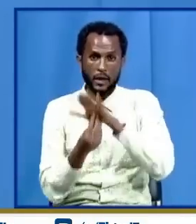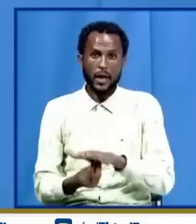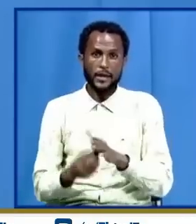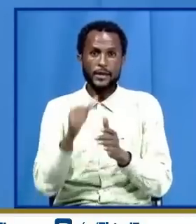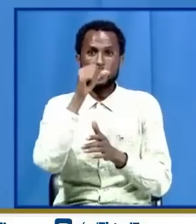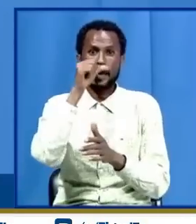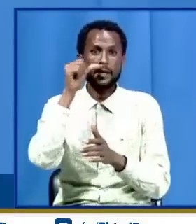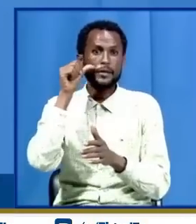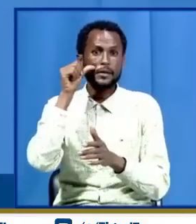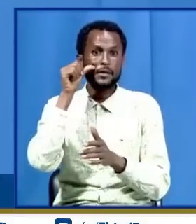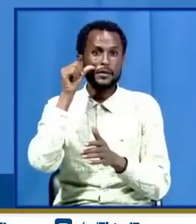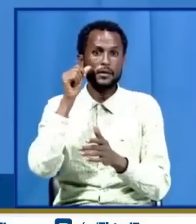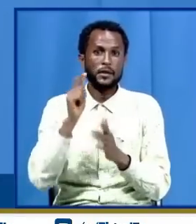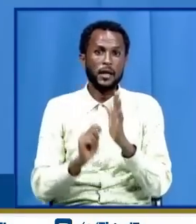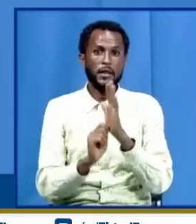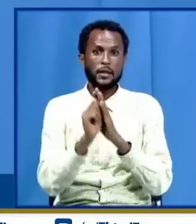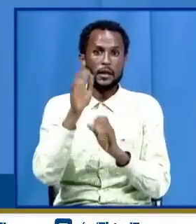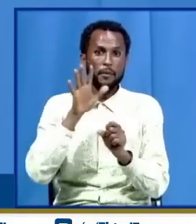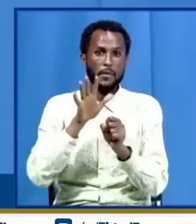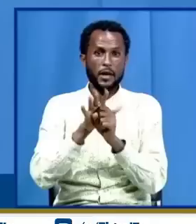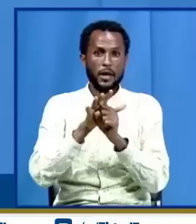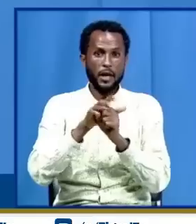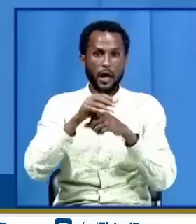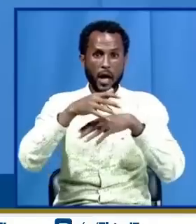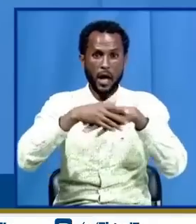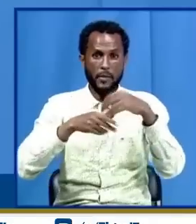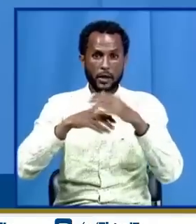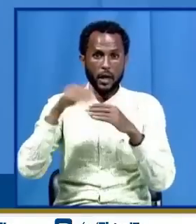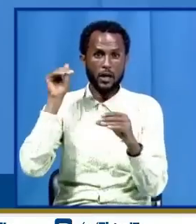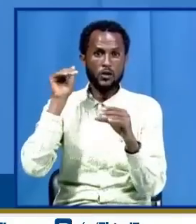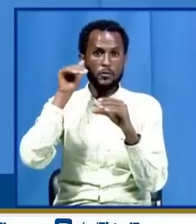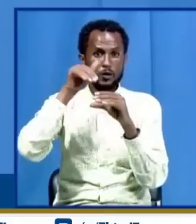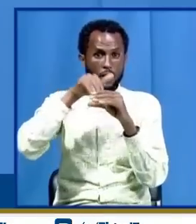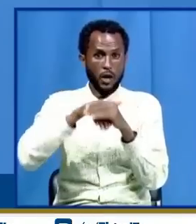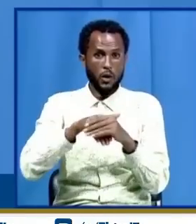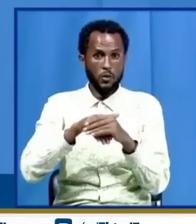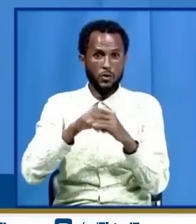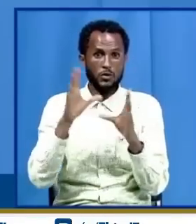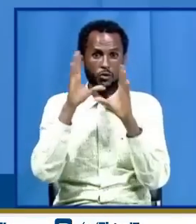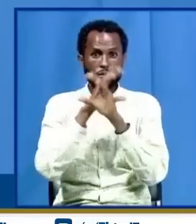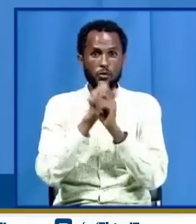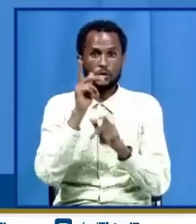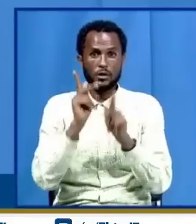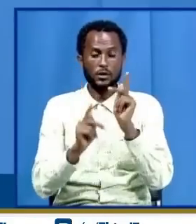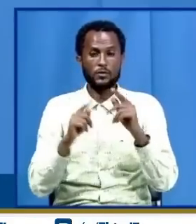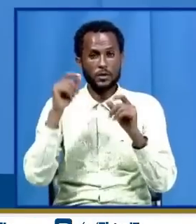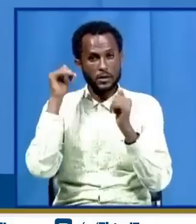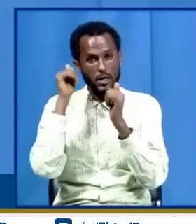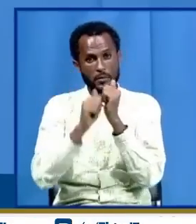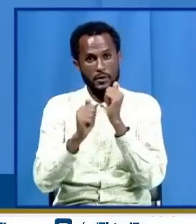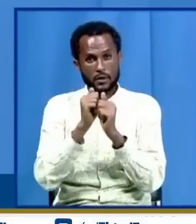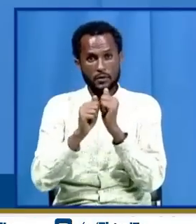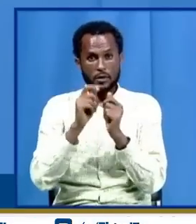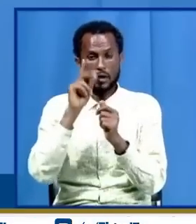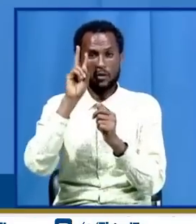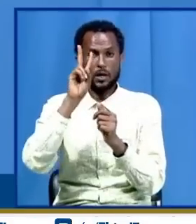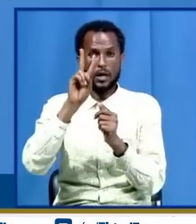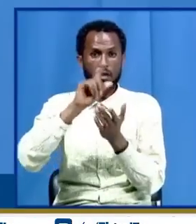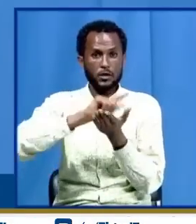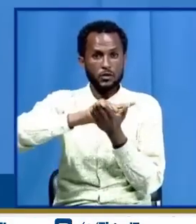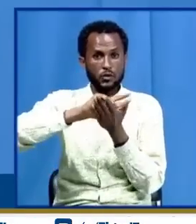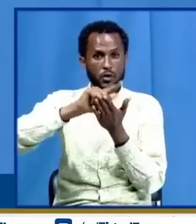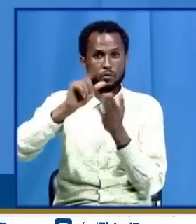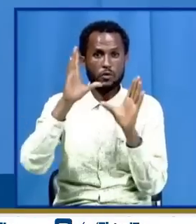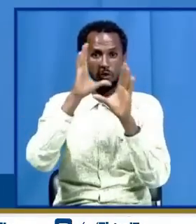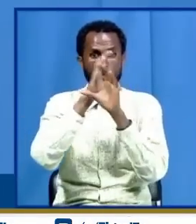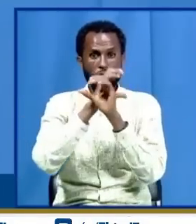ኢሳያስን ትግራይ መሊኻ አብ ኢድካ ንምእታውን ዘይተጠናቀቀ ህዝብ ናይ ምጽናት ፕሮጀክቶም ኣብ ውሽጢ ክልተ ሰሙን